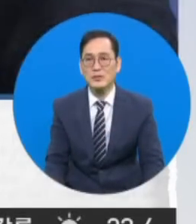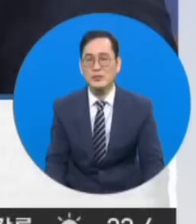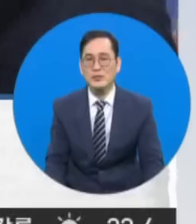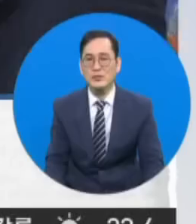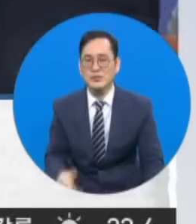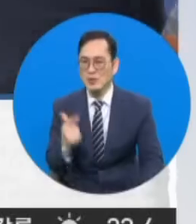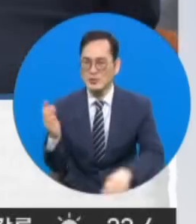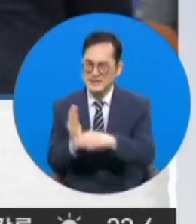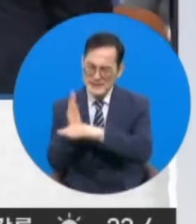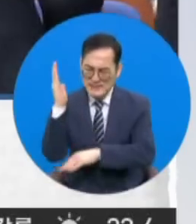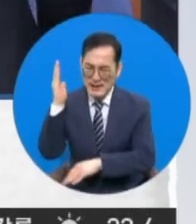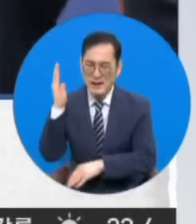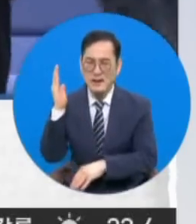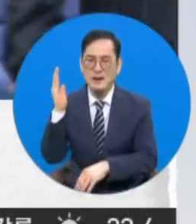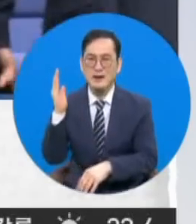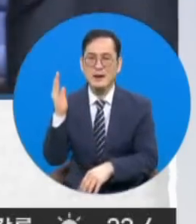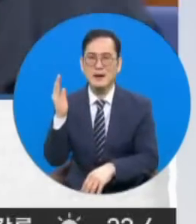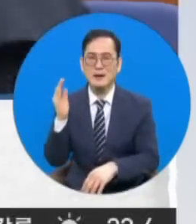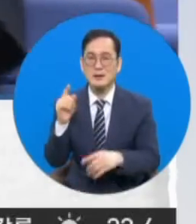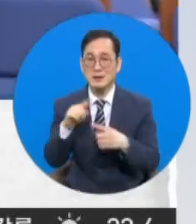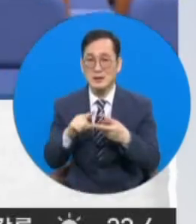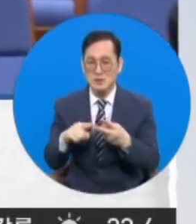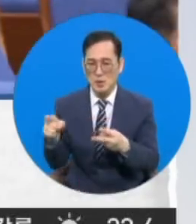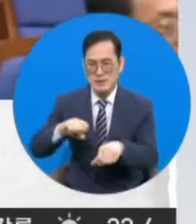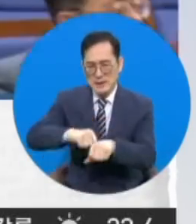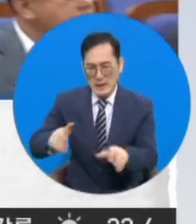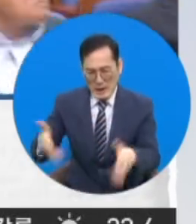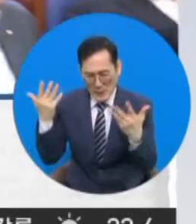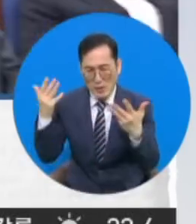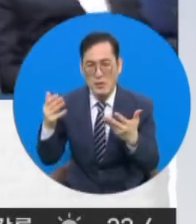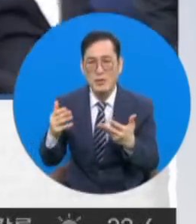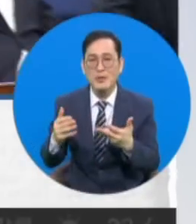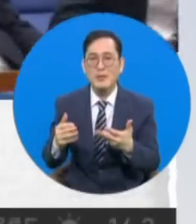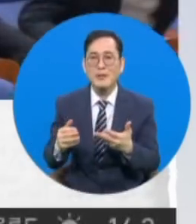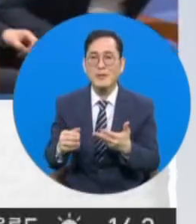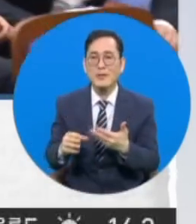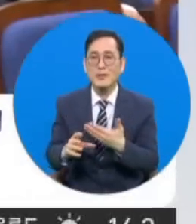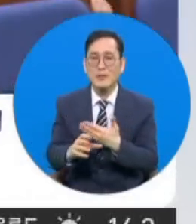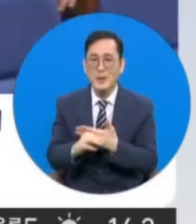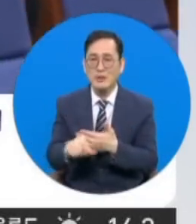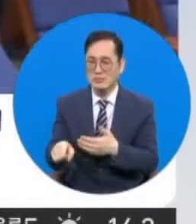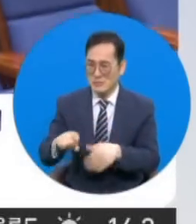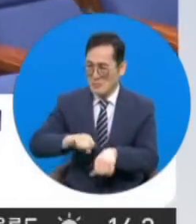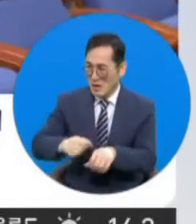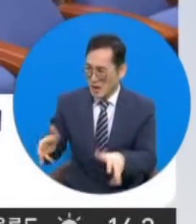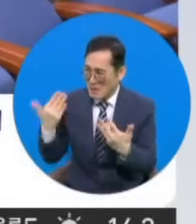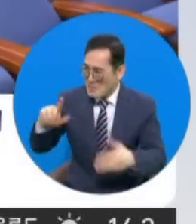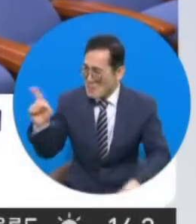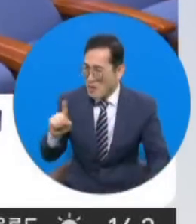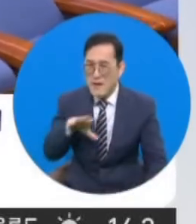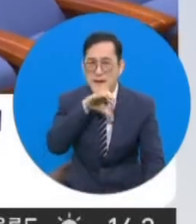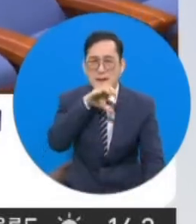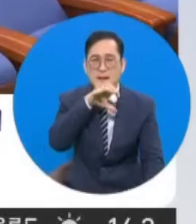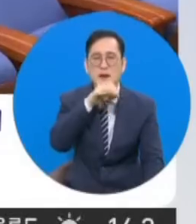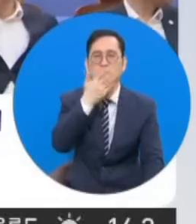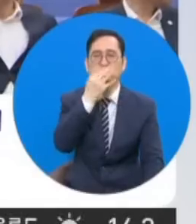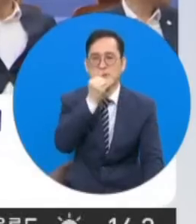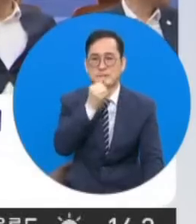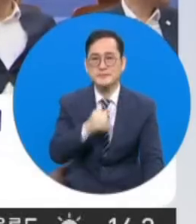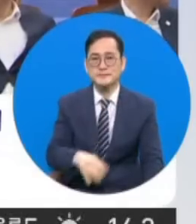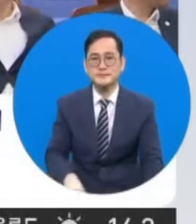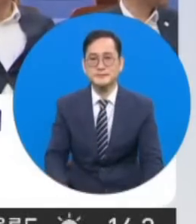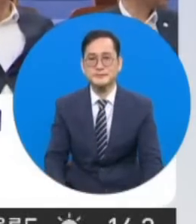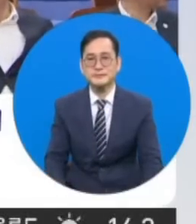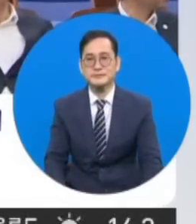너무한 거 아니라는 비판도 있는 반면에 또 너무 또 징계를 약하게 해버리면 너무 속마음이라는 처벌이 있기 때문에 아마 율리위원회가